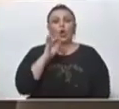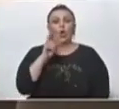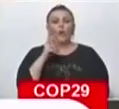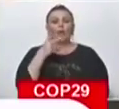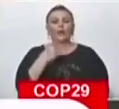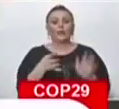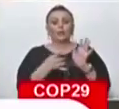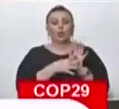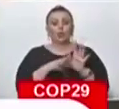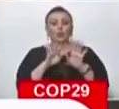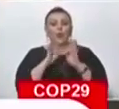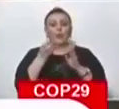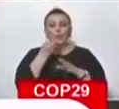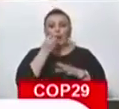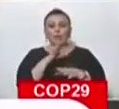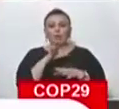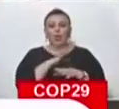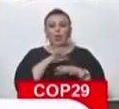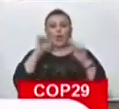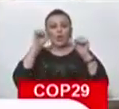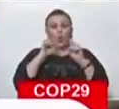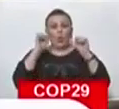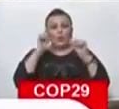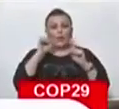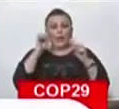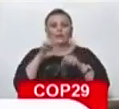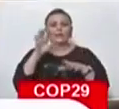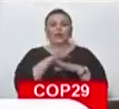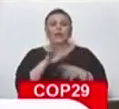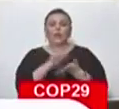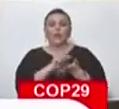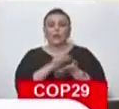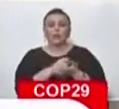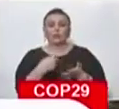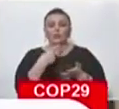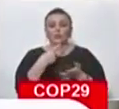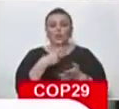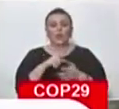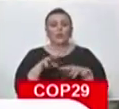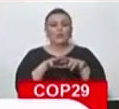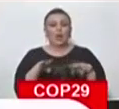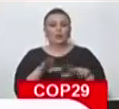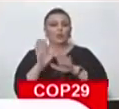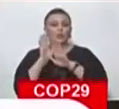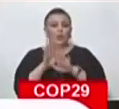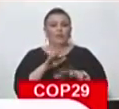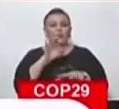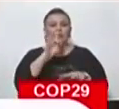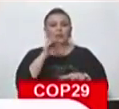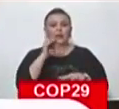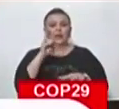COP29 çərçivəsində Bakıda olan Özbəkistanın məşğulluq və yoxsulluğun azaldılması nazirinin müavini Rəna Turduboyeva